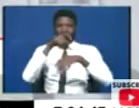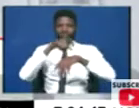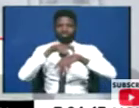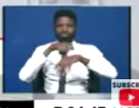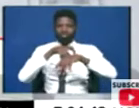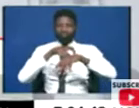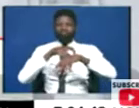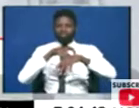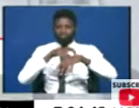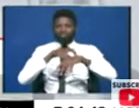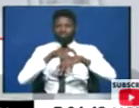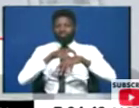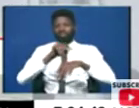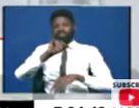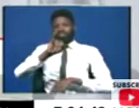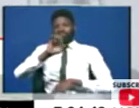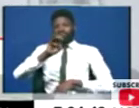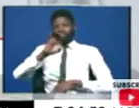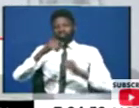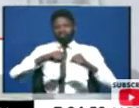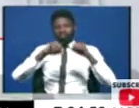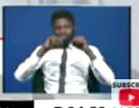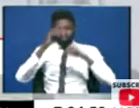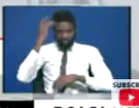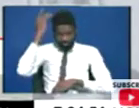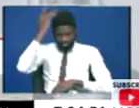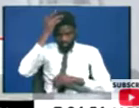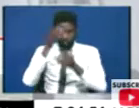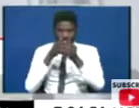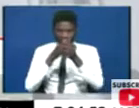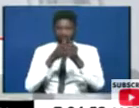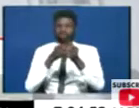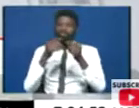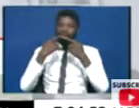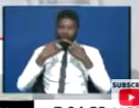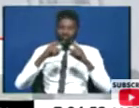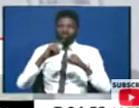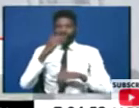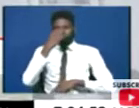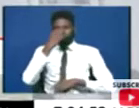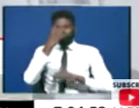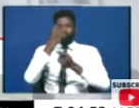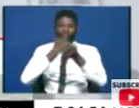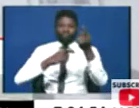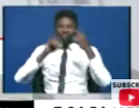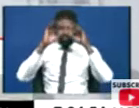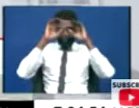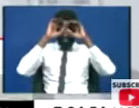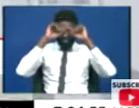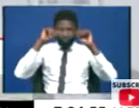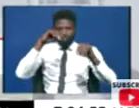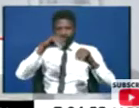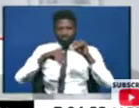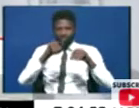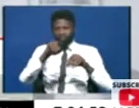IEBC Wafula Chebukati, tume hiyo ilimtangaza William Ruto kama mshindi katika uchaguzi wa urais. Hii ni hatua